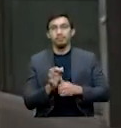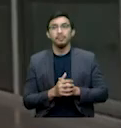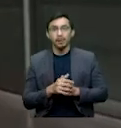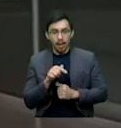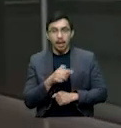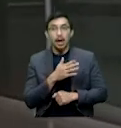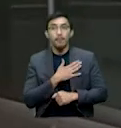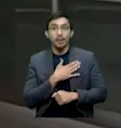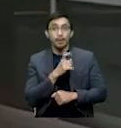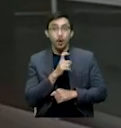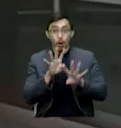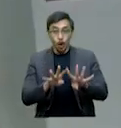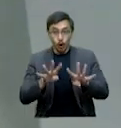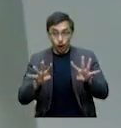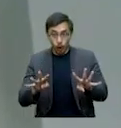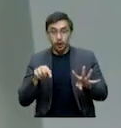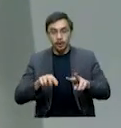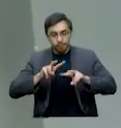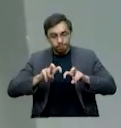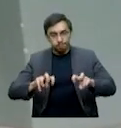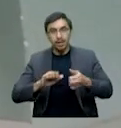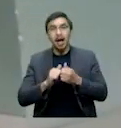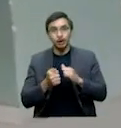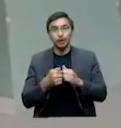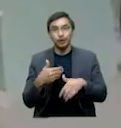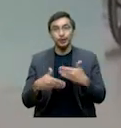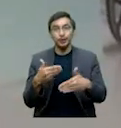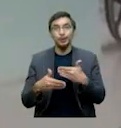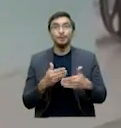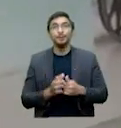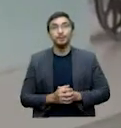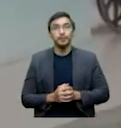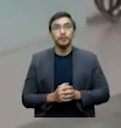menyelidiki kasus ini. Dari Bogor, Jawa Barat, Wildan Hidayat, iNews melaporkan.